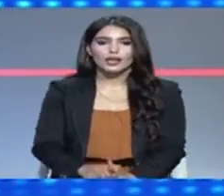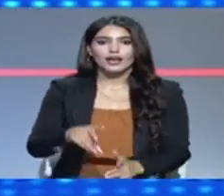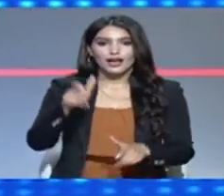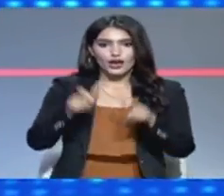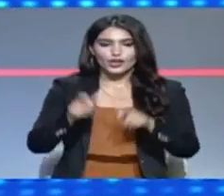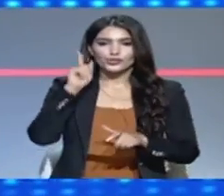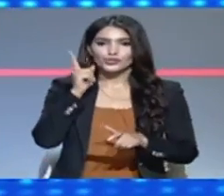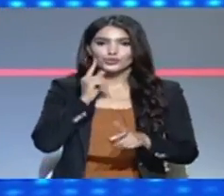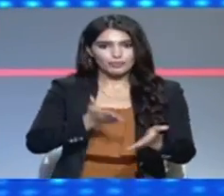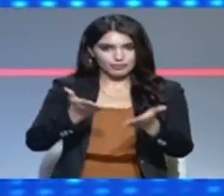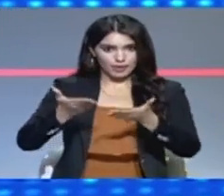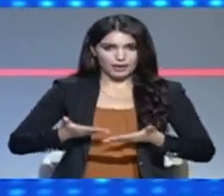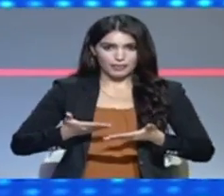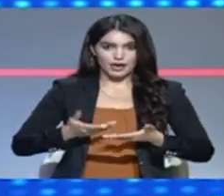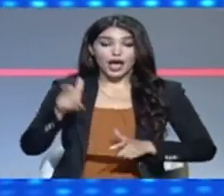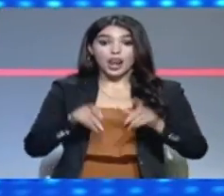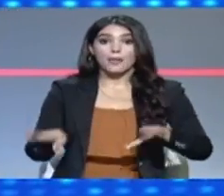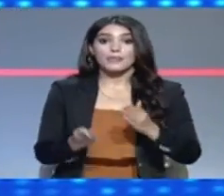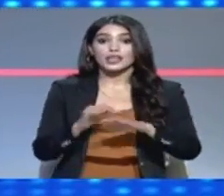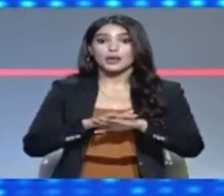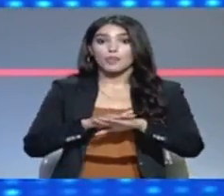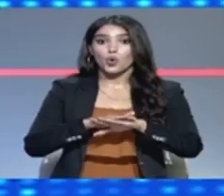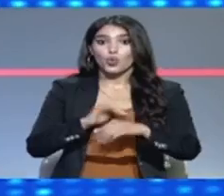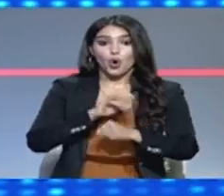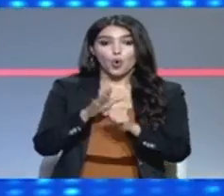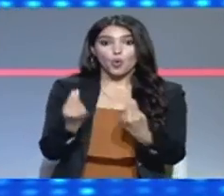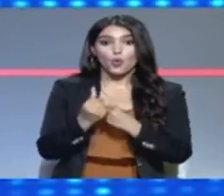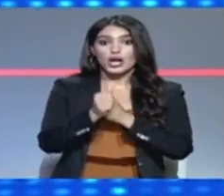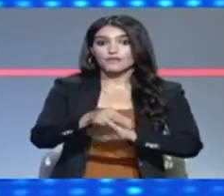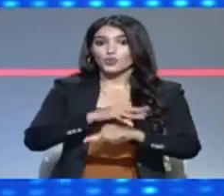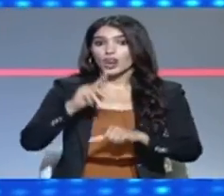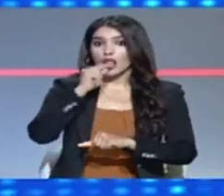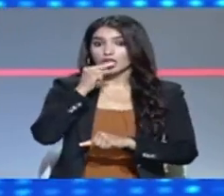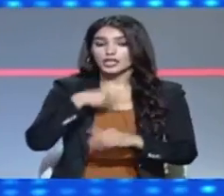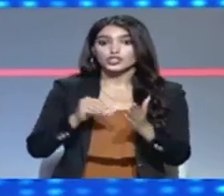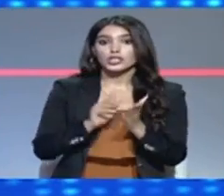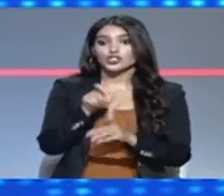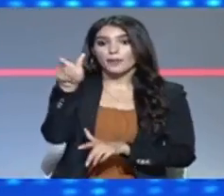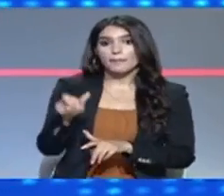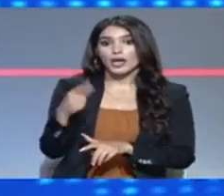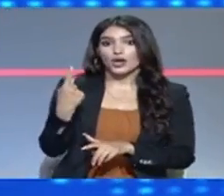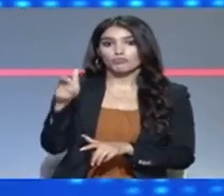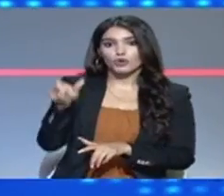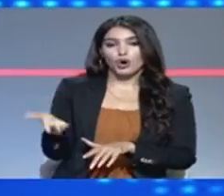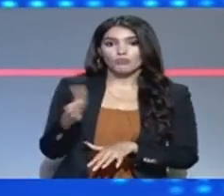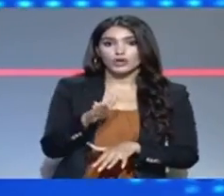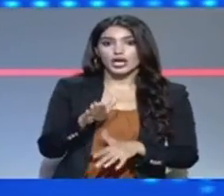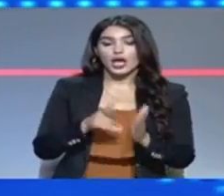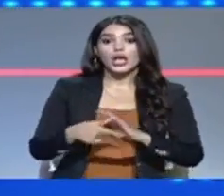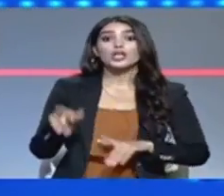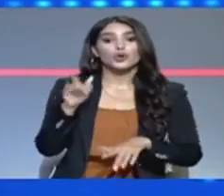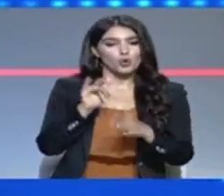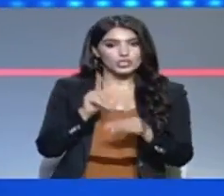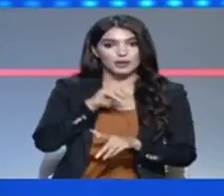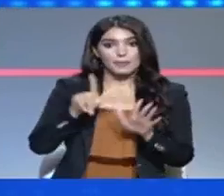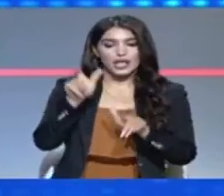أهلا بكم. البداية بتطورات الوضع الوبائي في جابس، التي سجلت اليوم حالة وفاة 19 إصابة